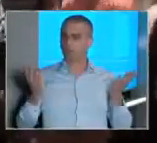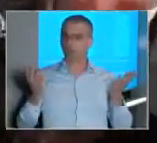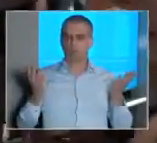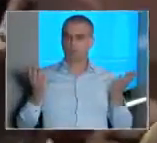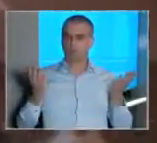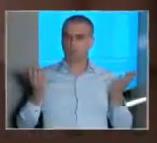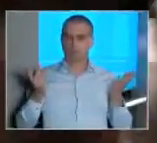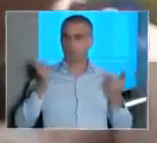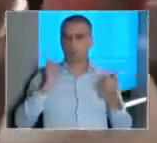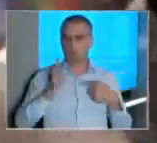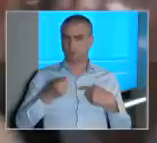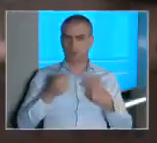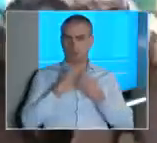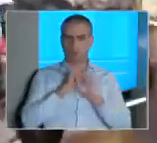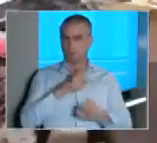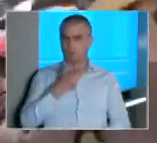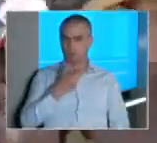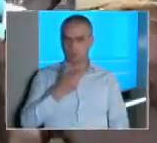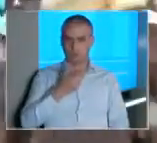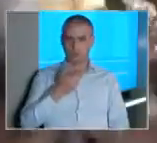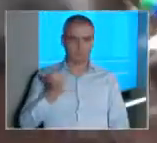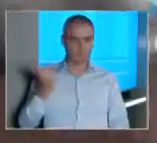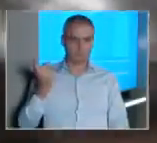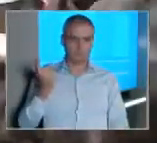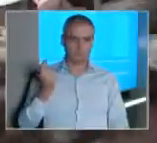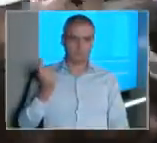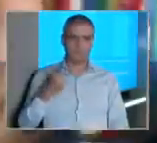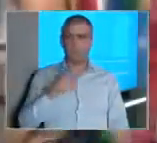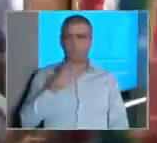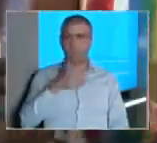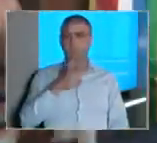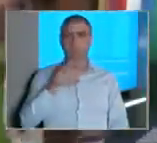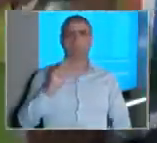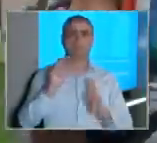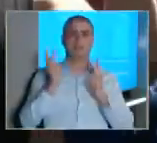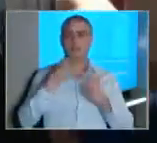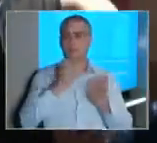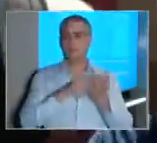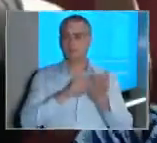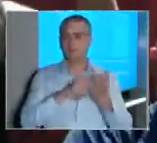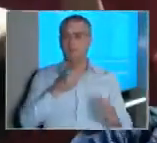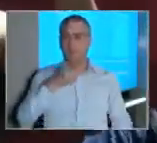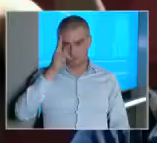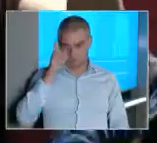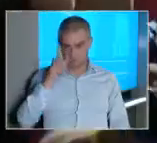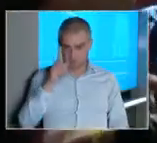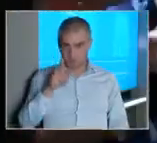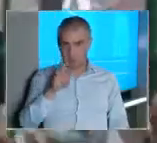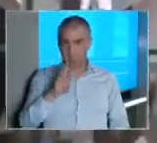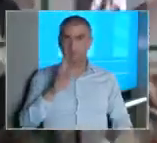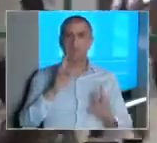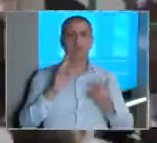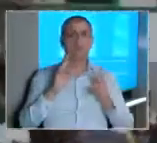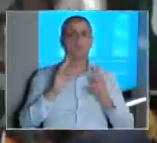צריך לתמוך דווקא מה שבני גנץ אמר. לא, כי... לא משמע, אני חושב עניינית, הקהילה הגאה דורשת את הזכויות שמגיעות. ליכוד היא מפלגה שקידמה